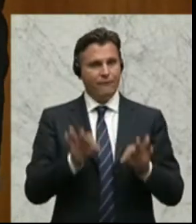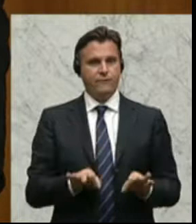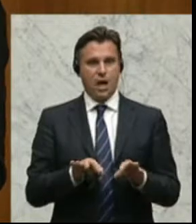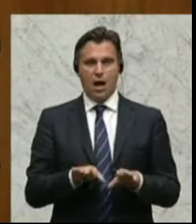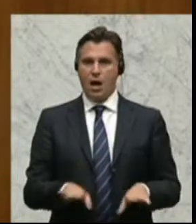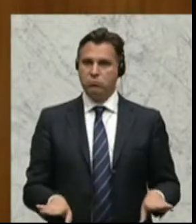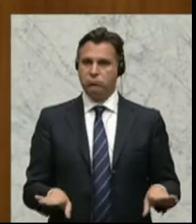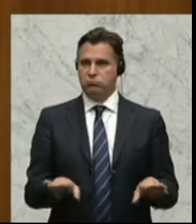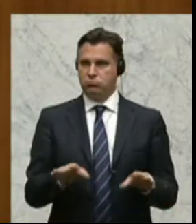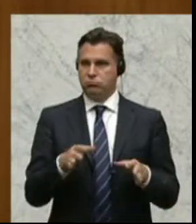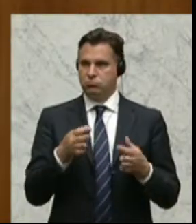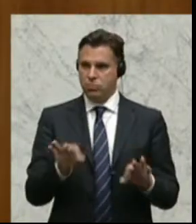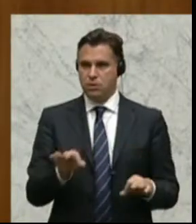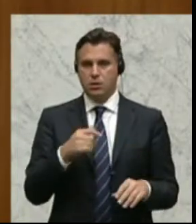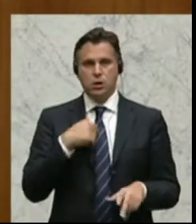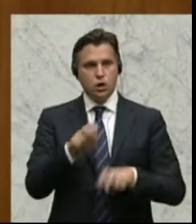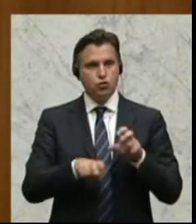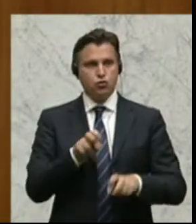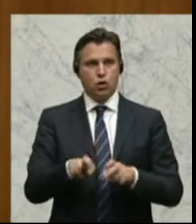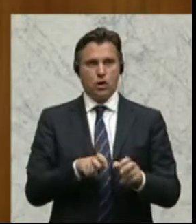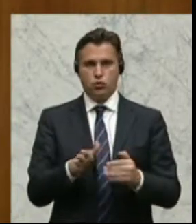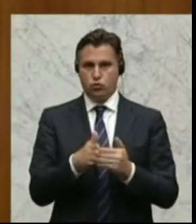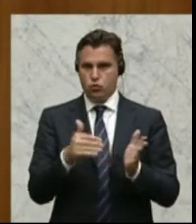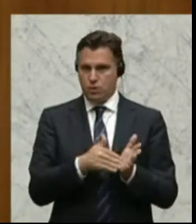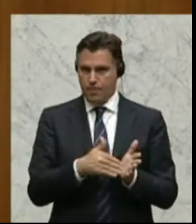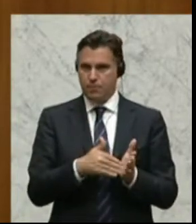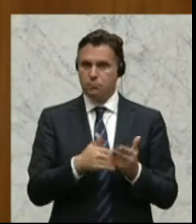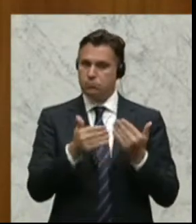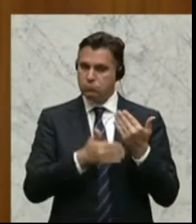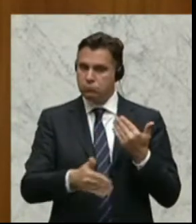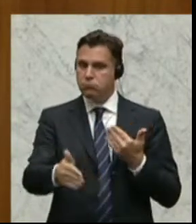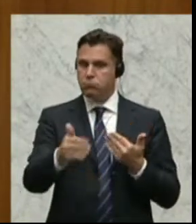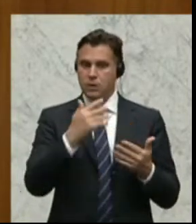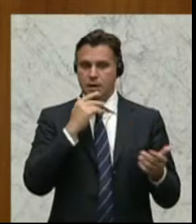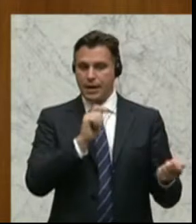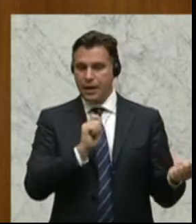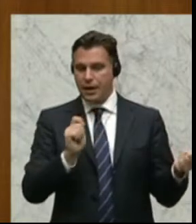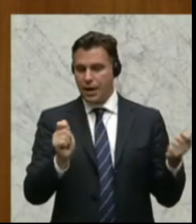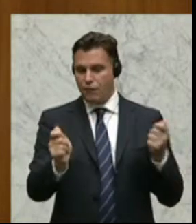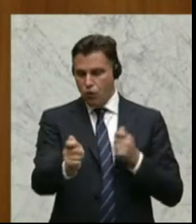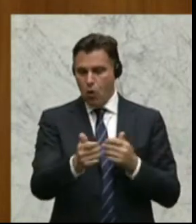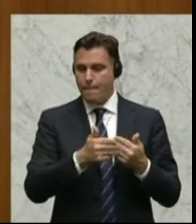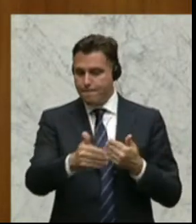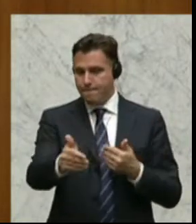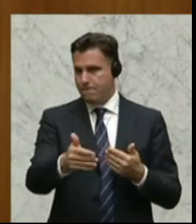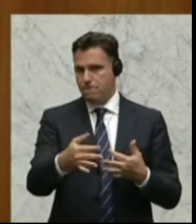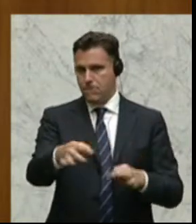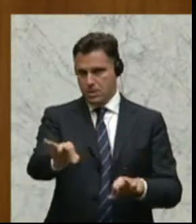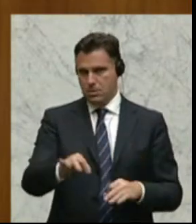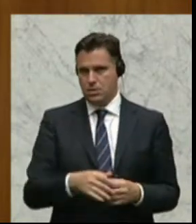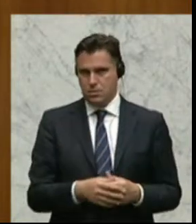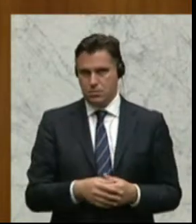damit unser Steuersystem auch nach einer umfassenden Reform diesen Grundsätzen genügen kann. Aber für